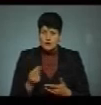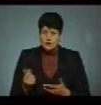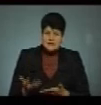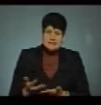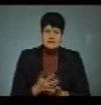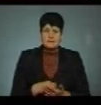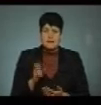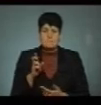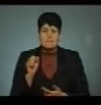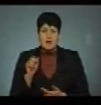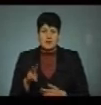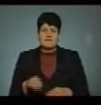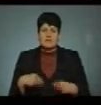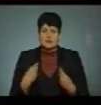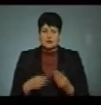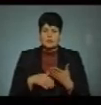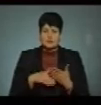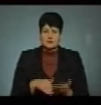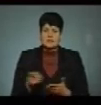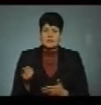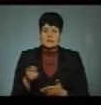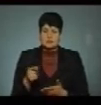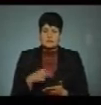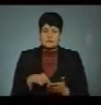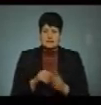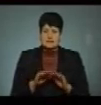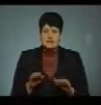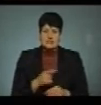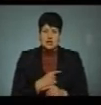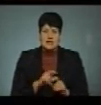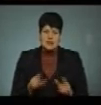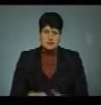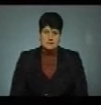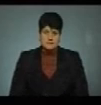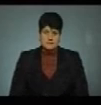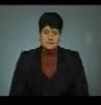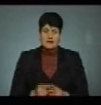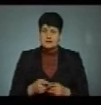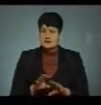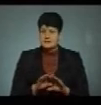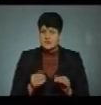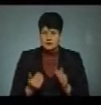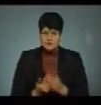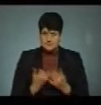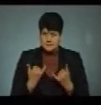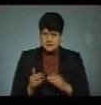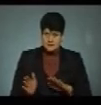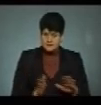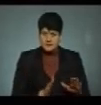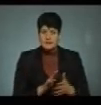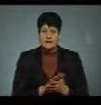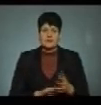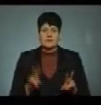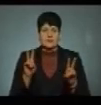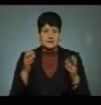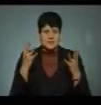час балу, передають на допомогу Тернопільській міській дитячій лікарні. І це всі новини на цю пору. Далі в ефірі дивіться тему дня.